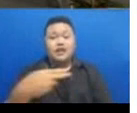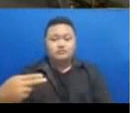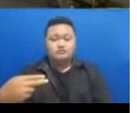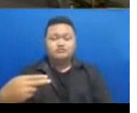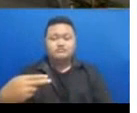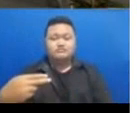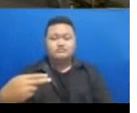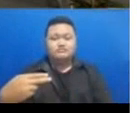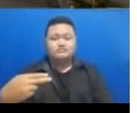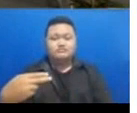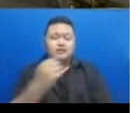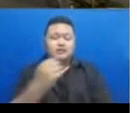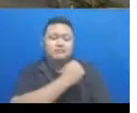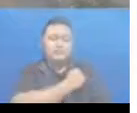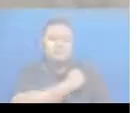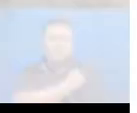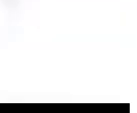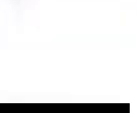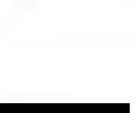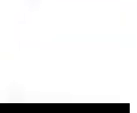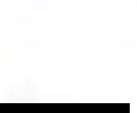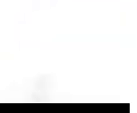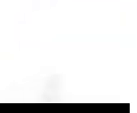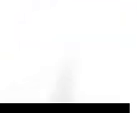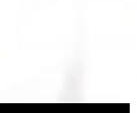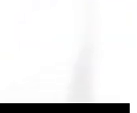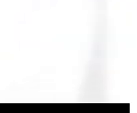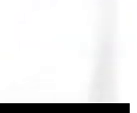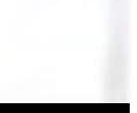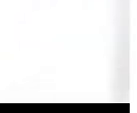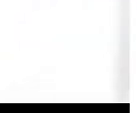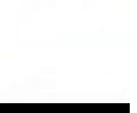sikap sempurna.